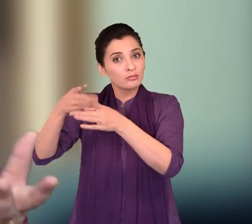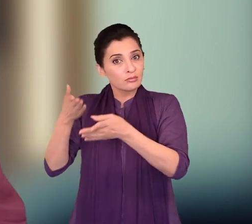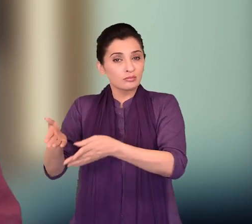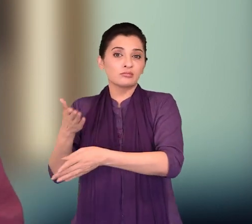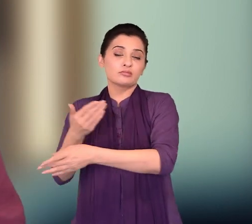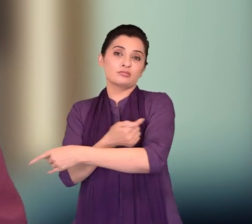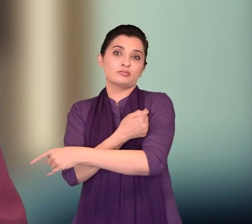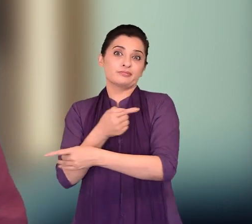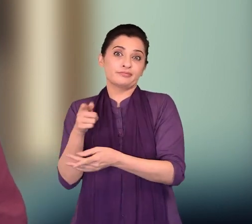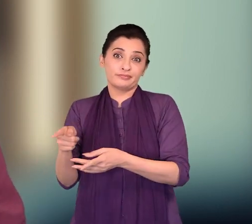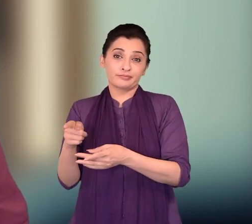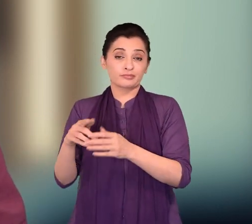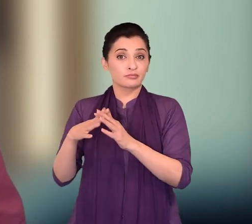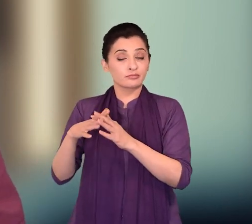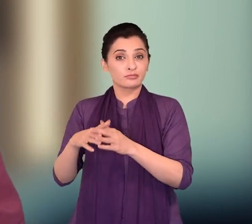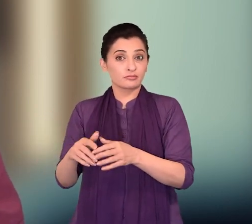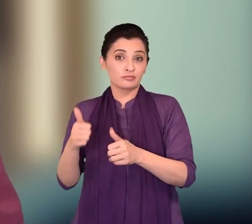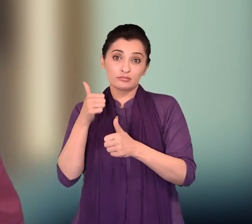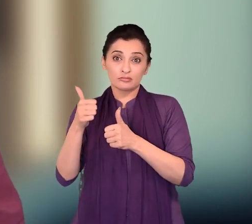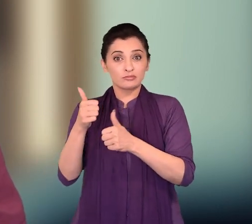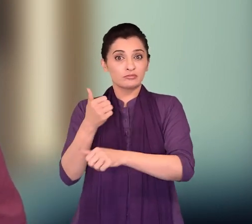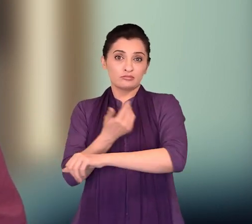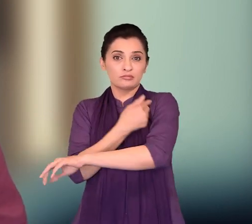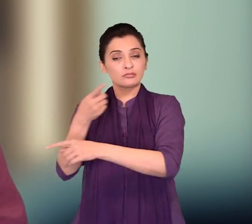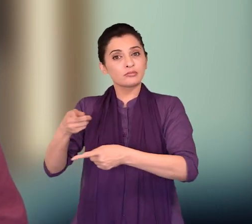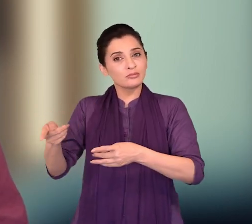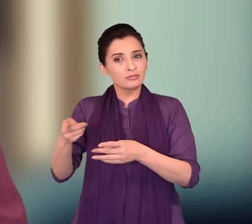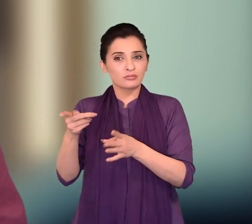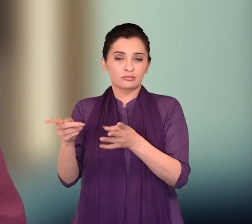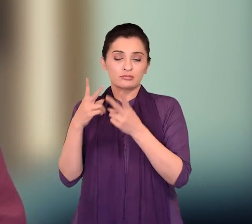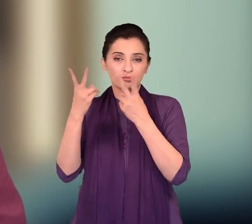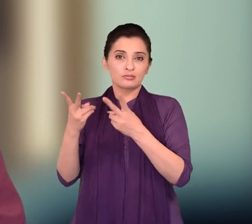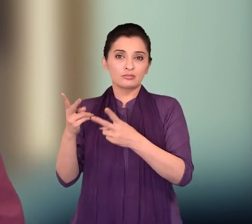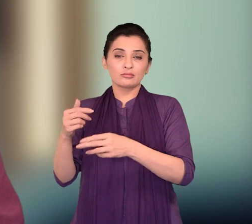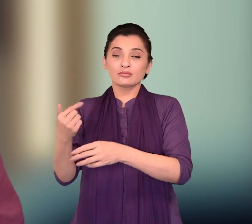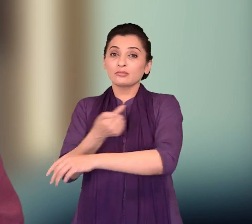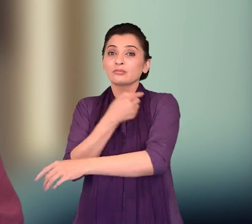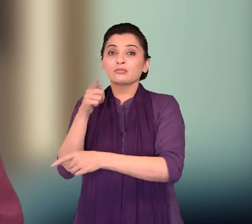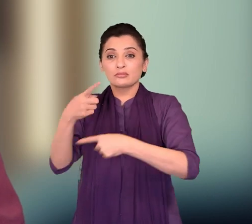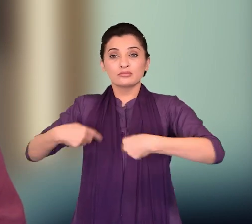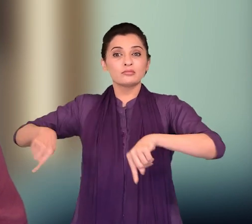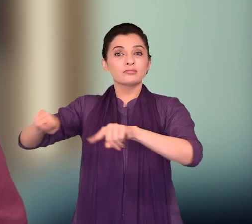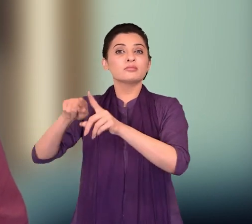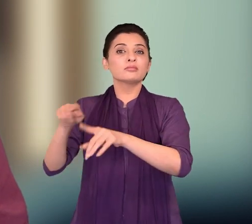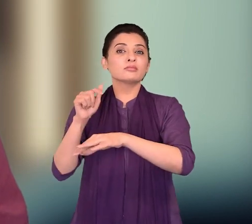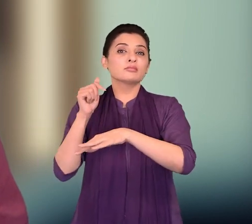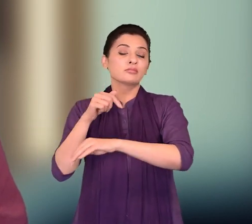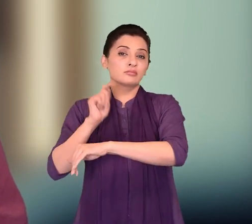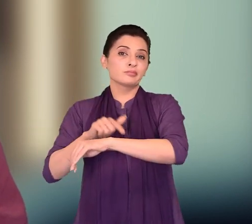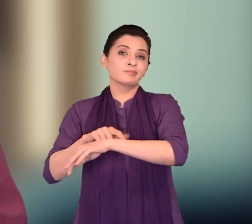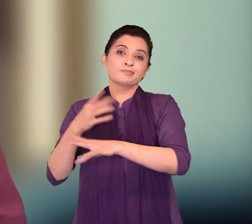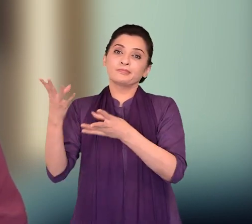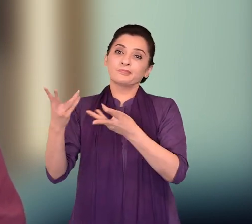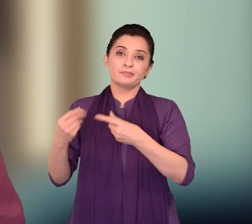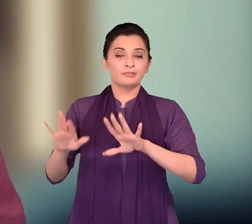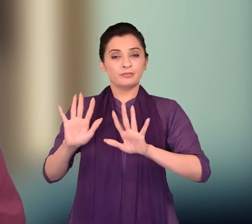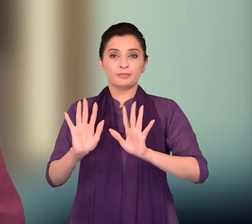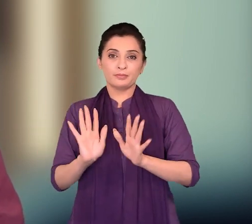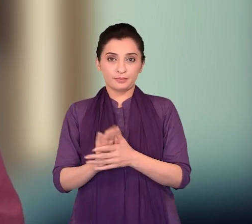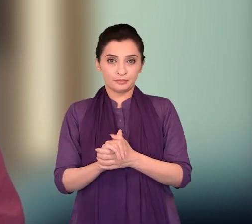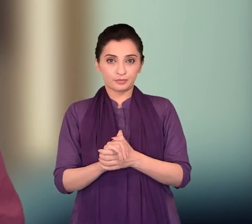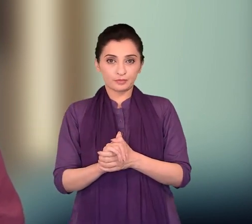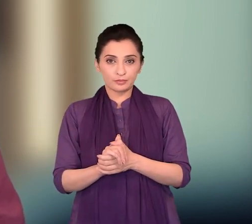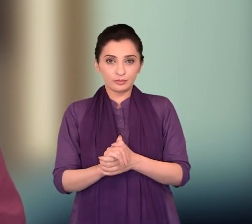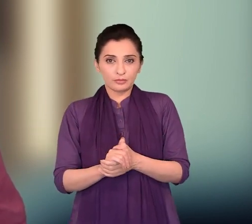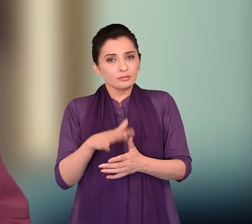پہ ایک اسپیشلسٹ ٹریٹ کر رہا ہوتا ہے. تو ایک اسپیشلسٹ کا ٹائم اس میں ویسٹ بھی ہوتا ہے, اور دوسرا یہ ہوتا ہے کہ ایک ایسا پیشنٹ جس کو جینونلی ایک